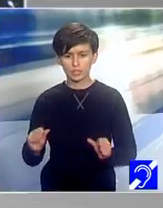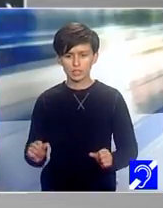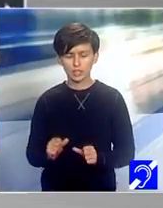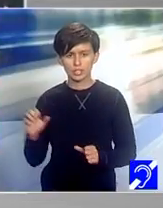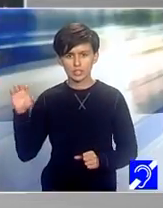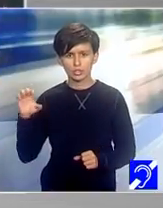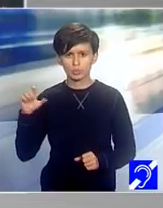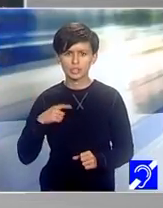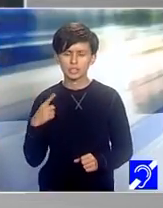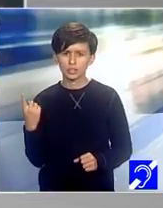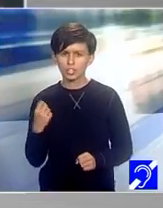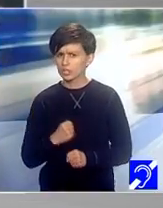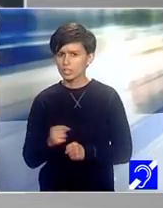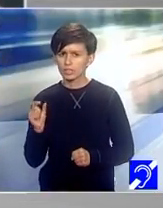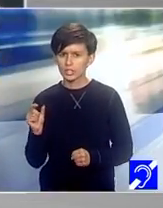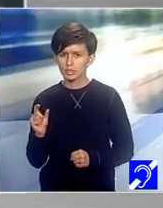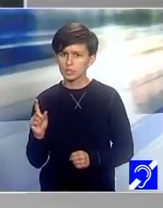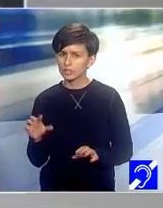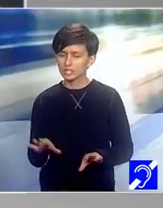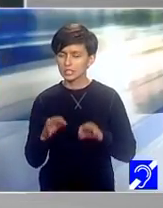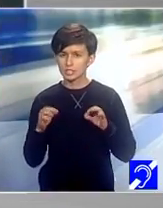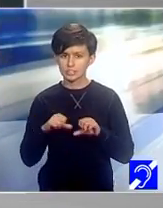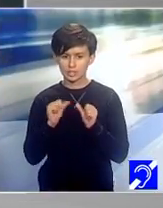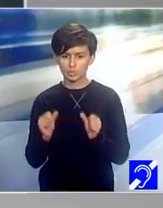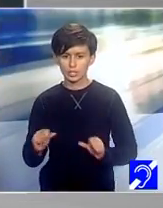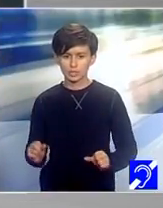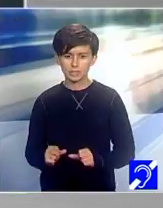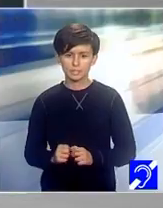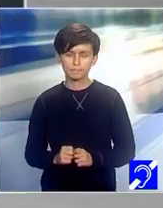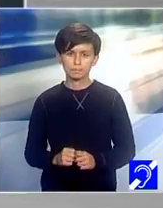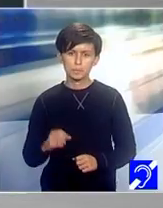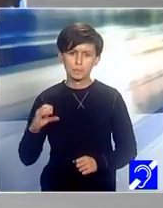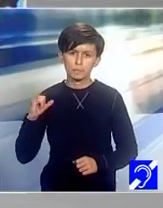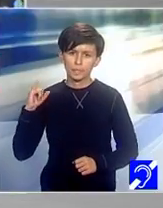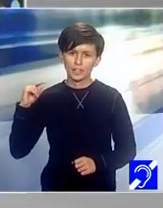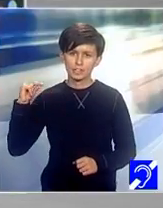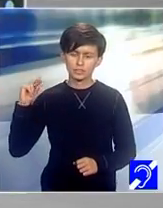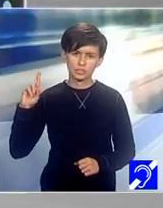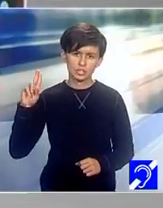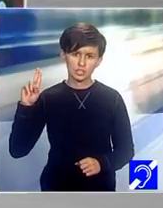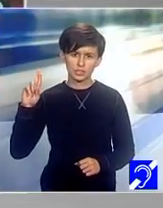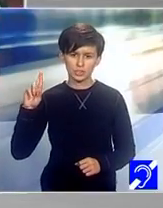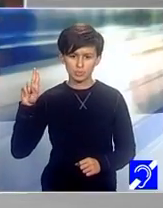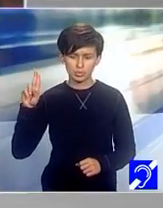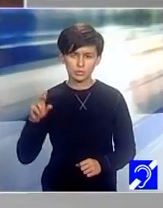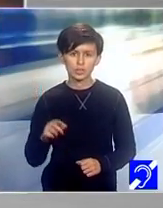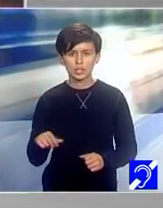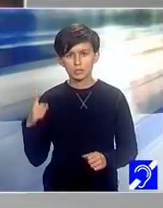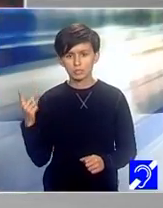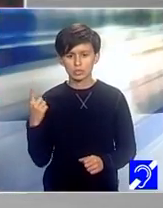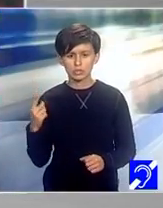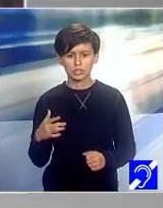mic încât nu-l putem găsi pe hartă. Iar în Cipru, în 2017, anul viitor, va fi capitală culturală Paphos, un oraș de 60.000 de